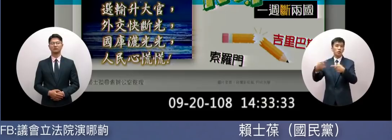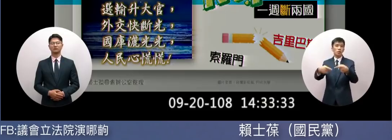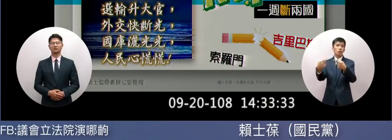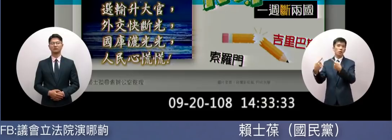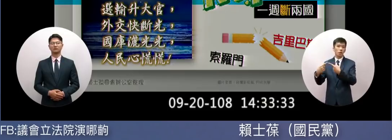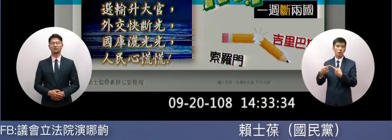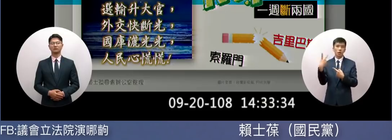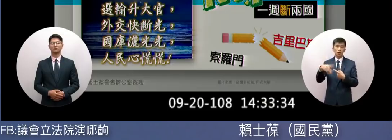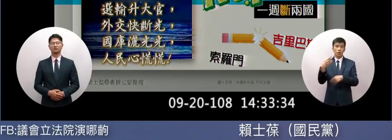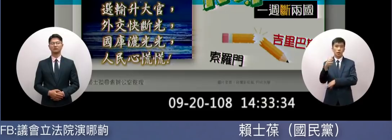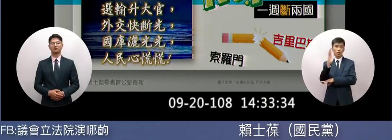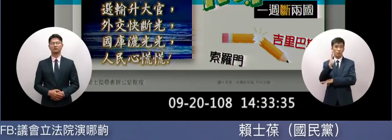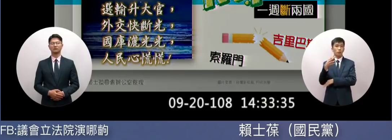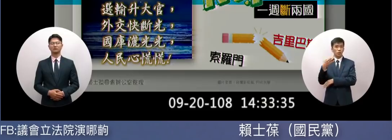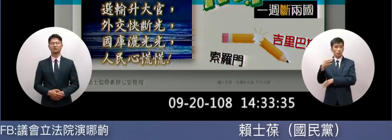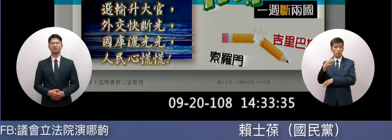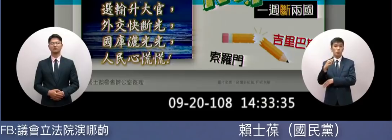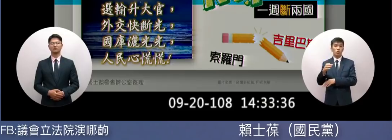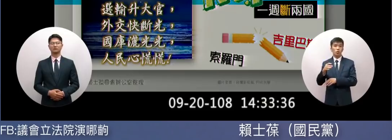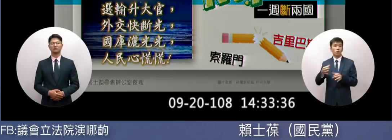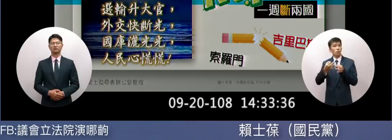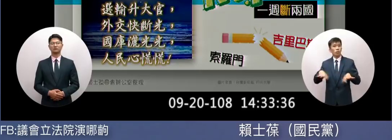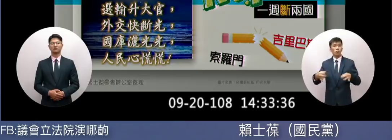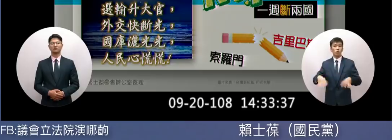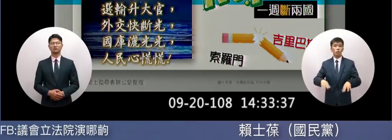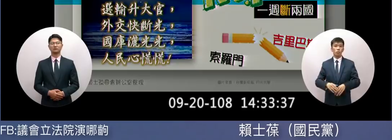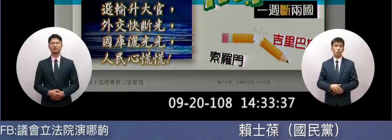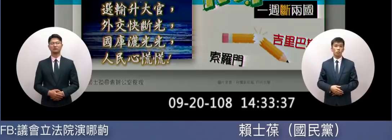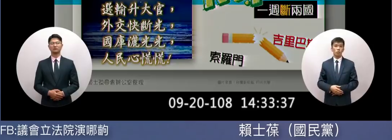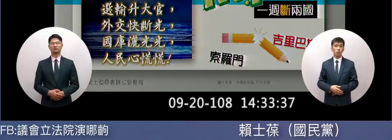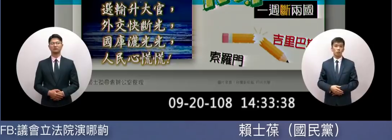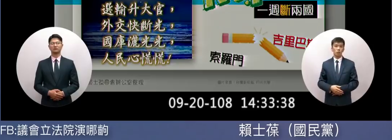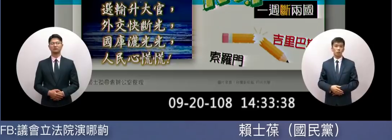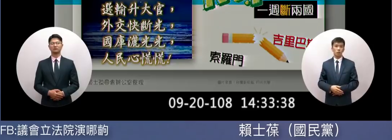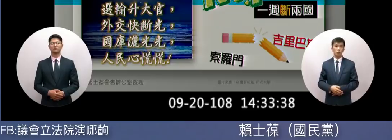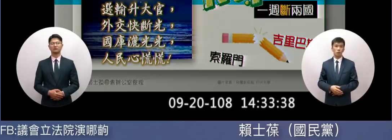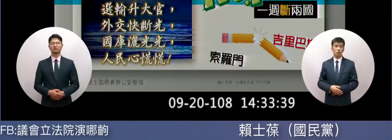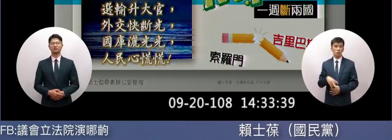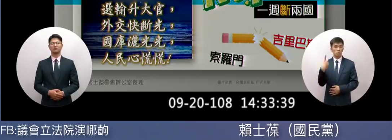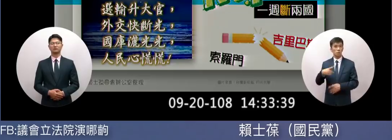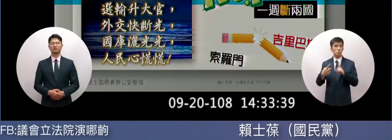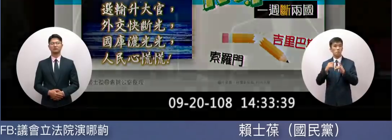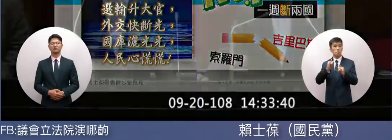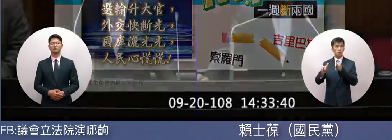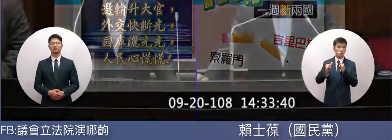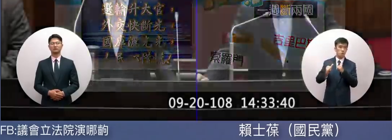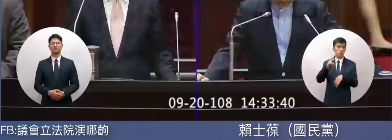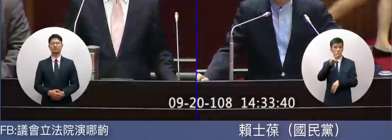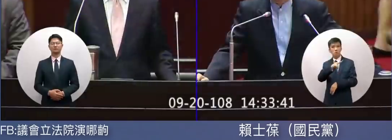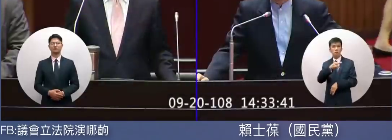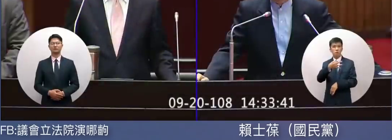算，国库傻光光啊！我跟你们在讲啊，人民心慌慌啊。